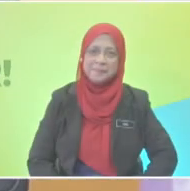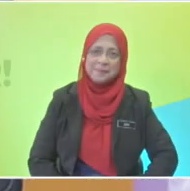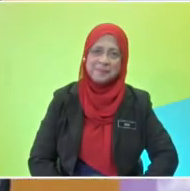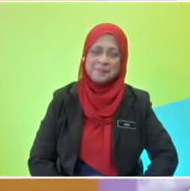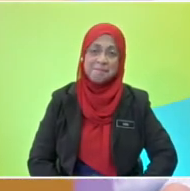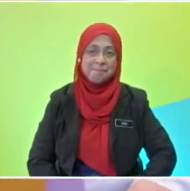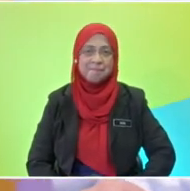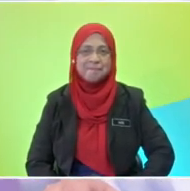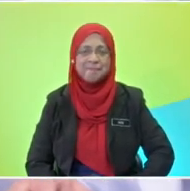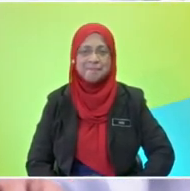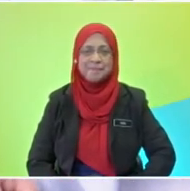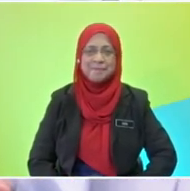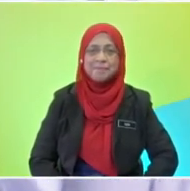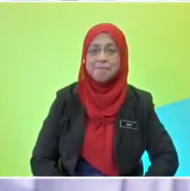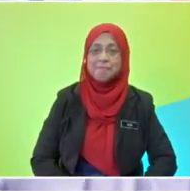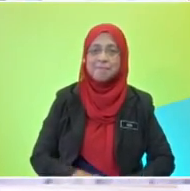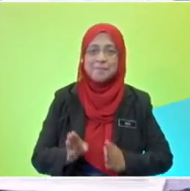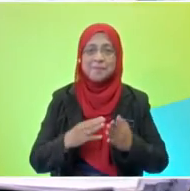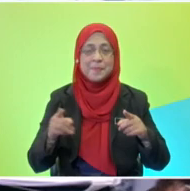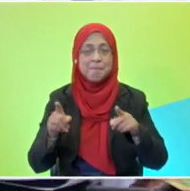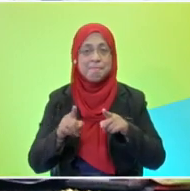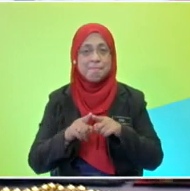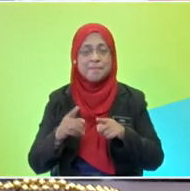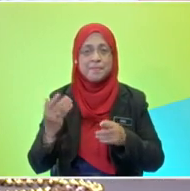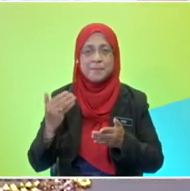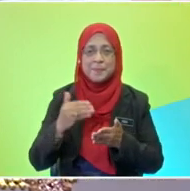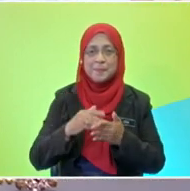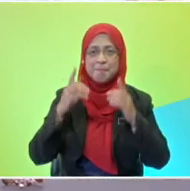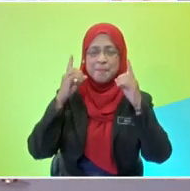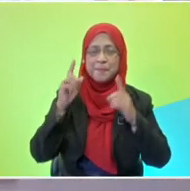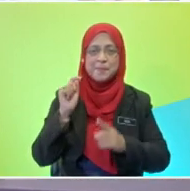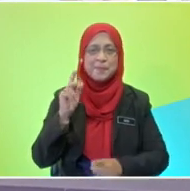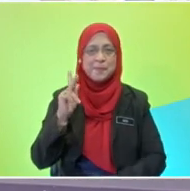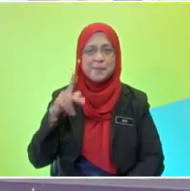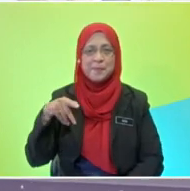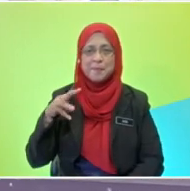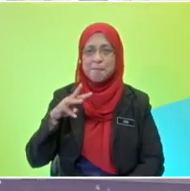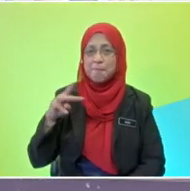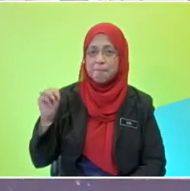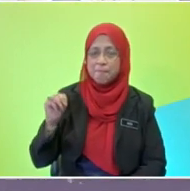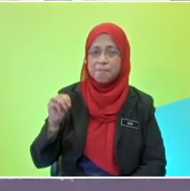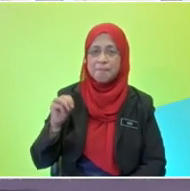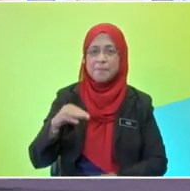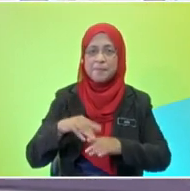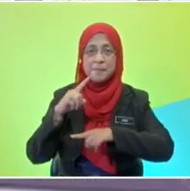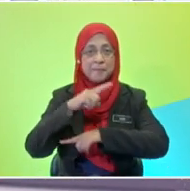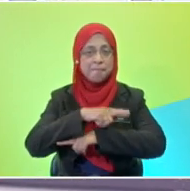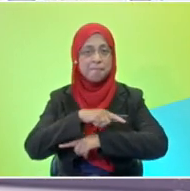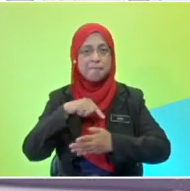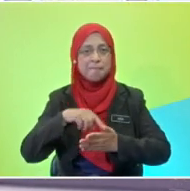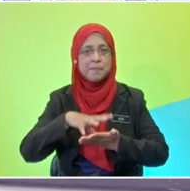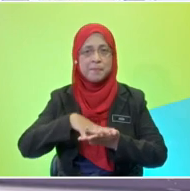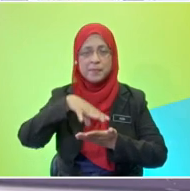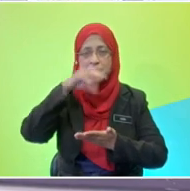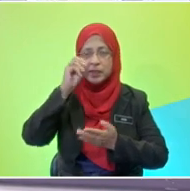baik ahlan wa sahlan ada bersama dengan kami dalam Didik Tiwi Happy em slot menengah rendah dan pada hari ini kita belajar mata pelajaran